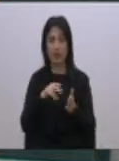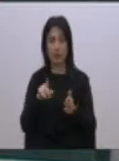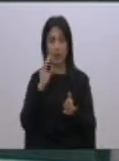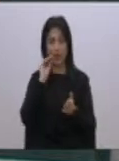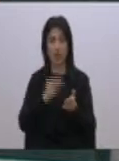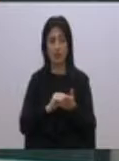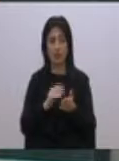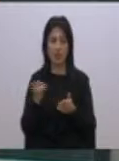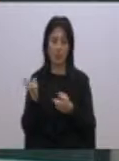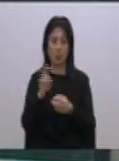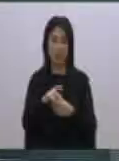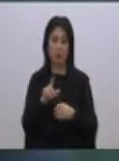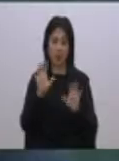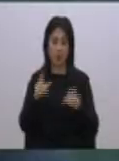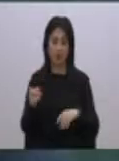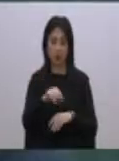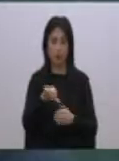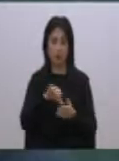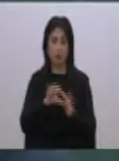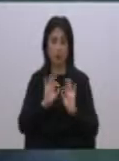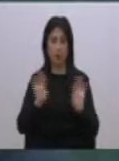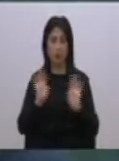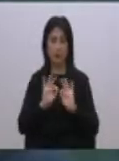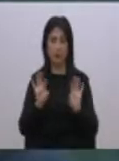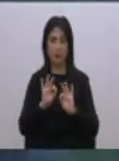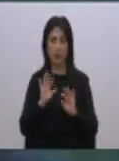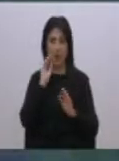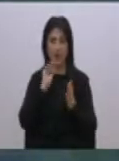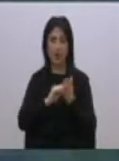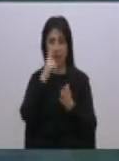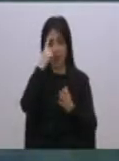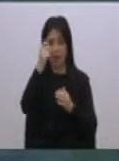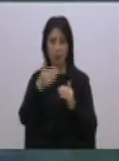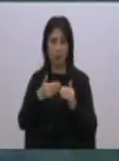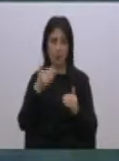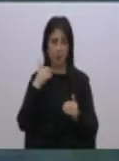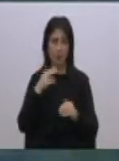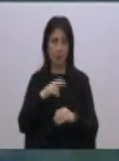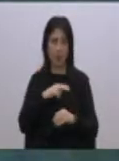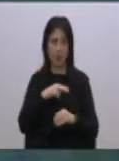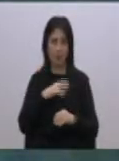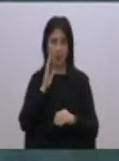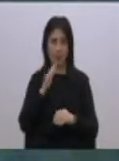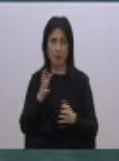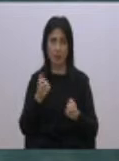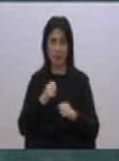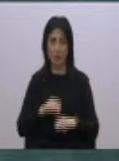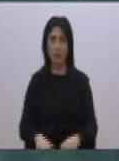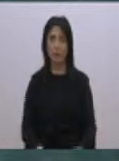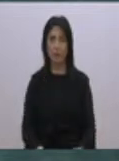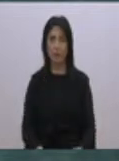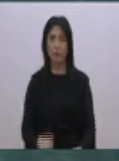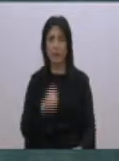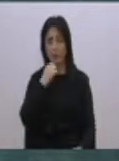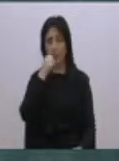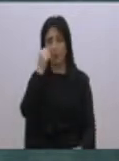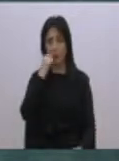se moveri ce nu, mă atac de mare de al modului în care sunt angajați. Tarix, ca să nu vei, tu rămâneți parlamentul și cine am izolat. Mă